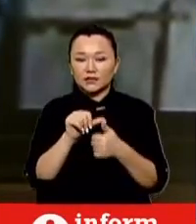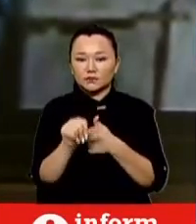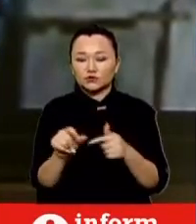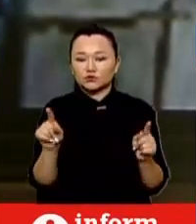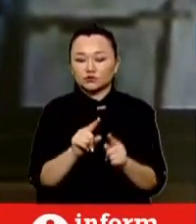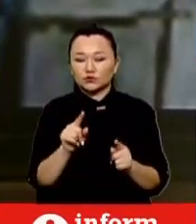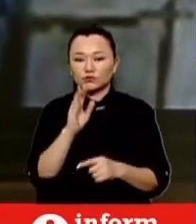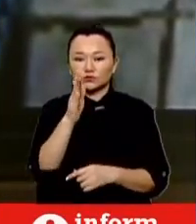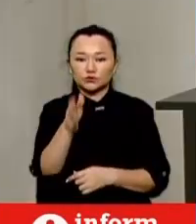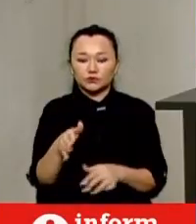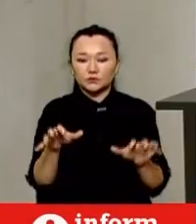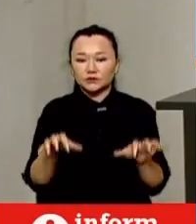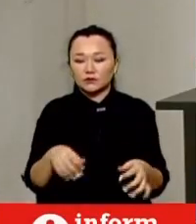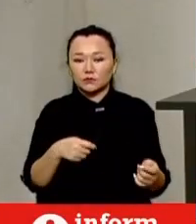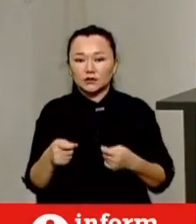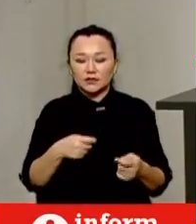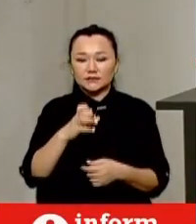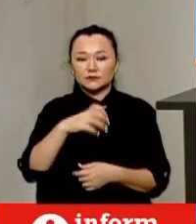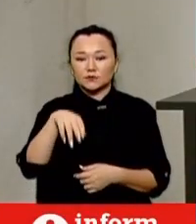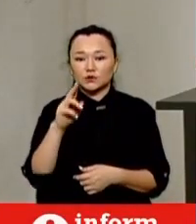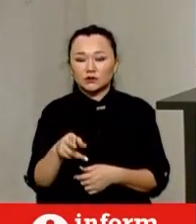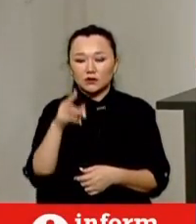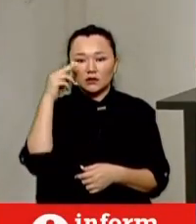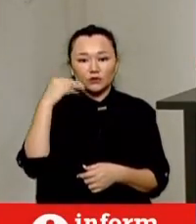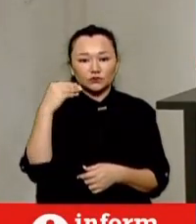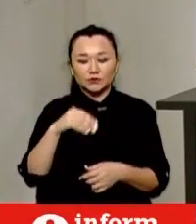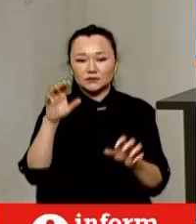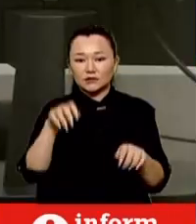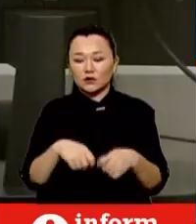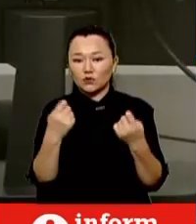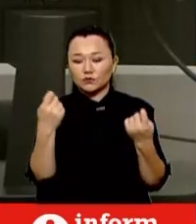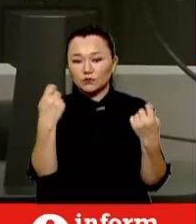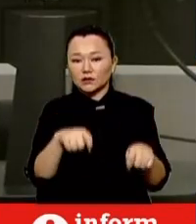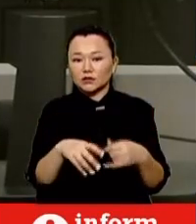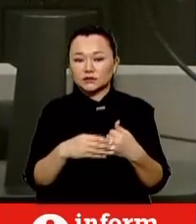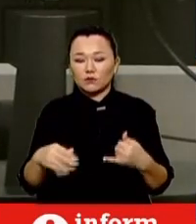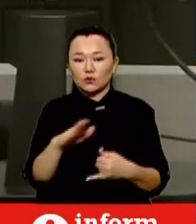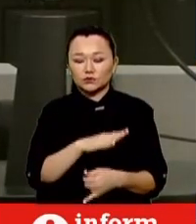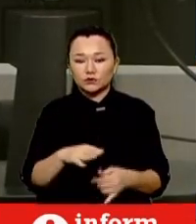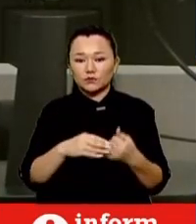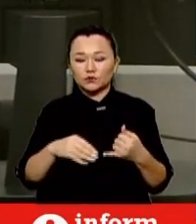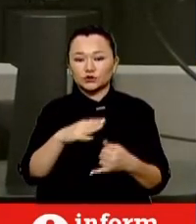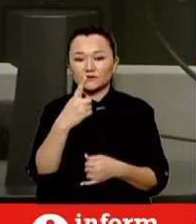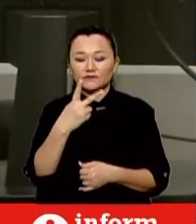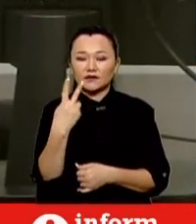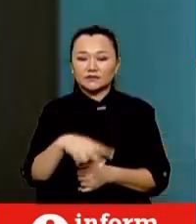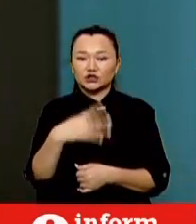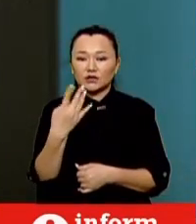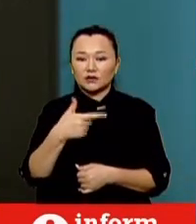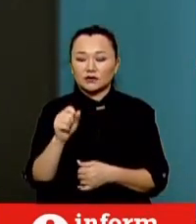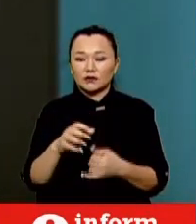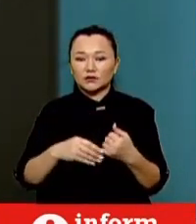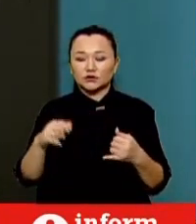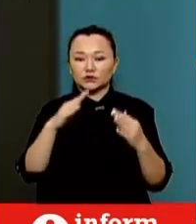что, будучи председателем правления СПК Актобе, незаконно продал земельный участок площадью 24 гектара в жилом